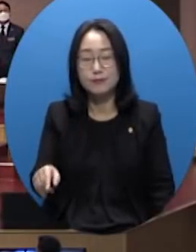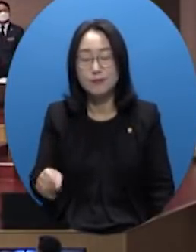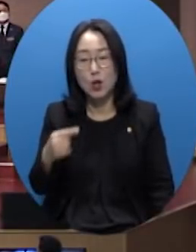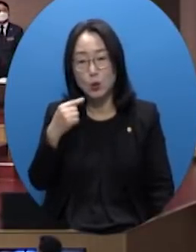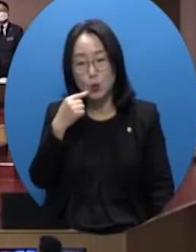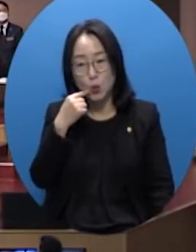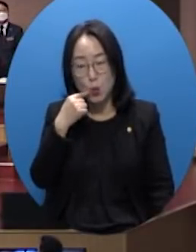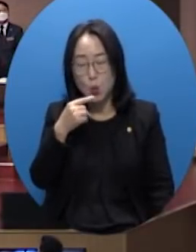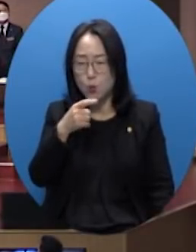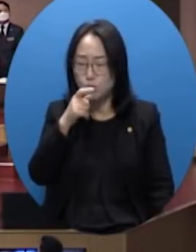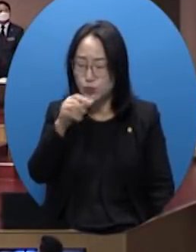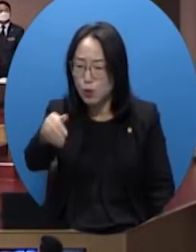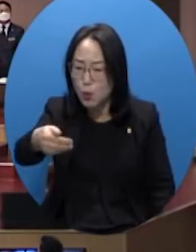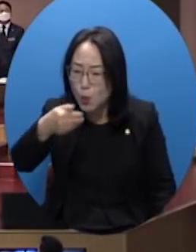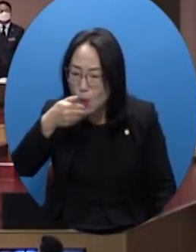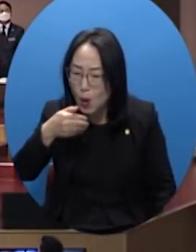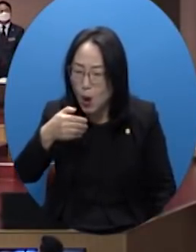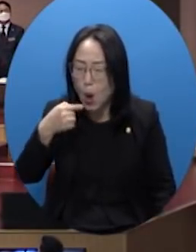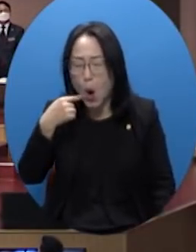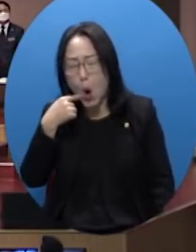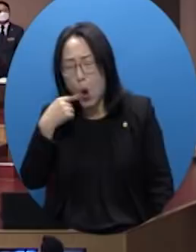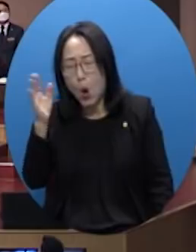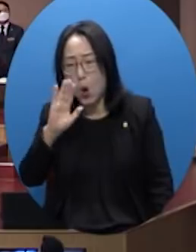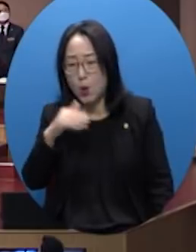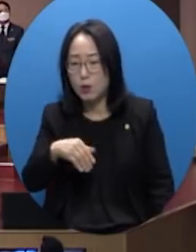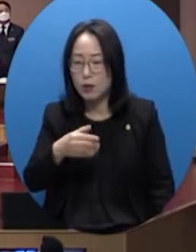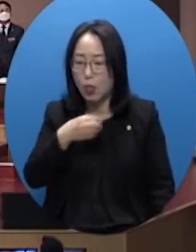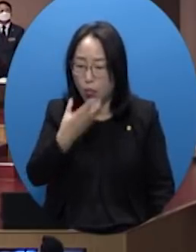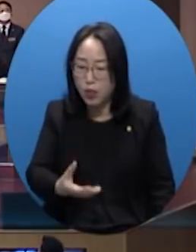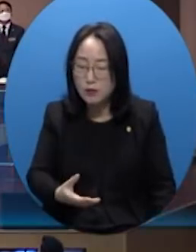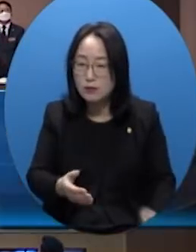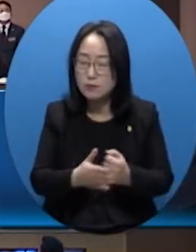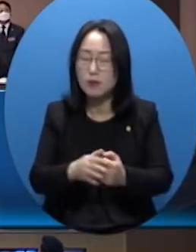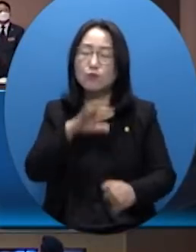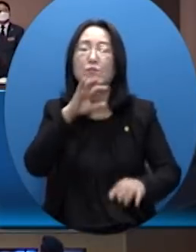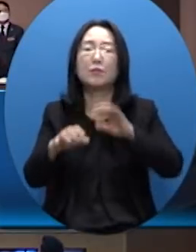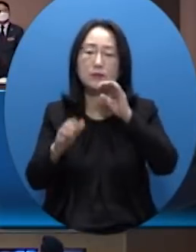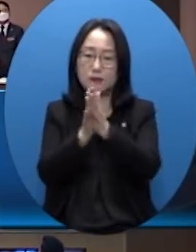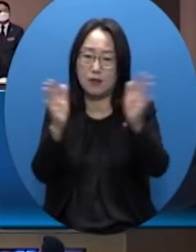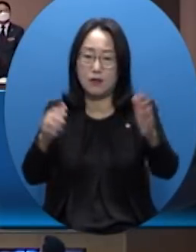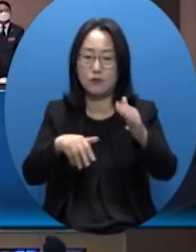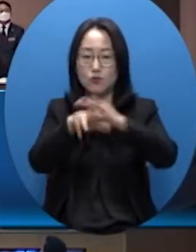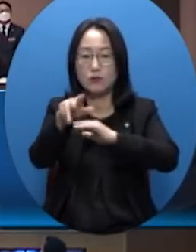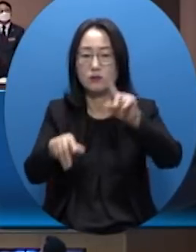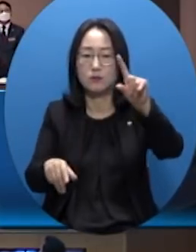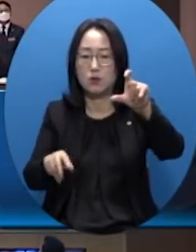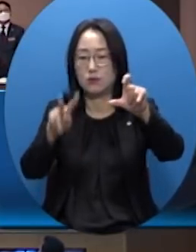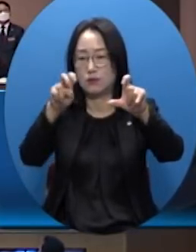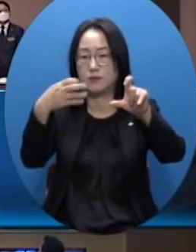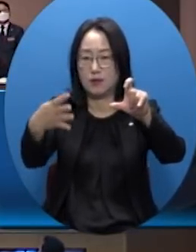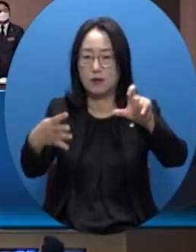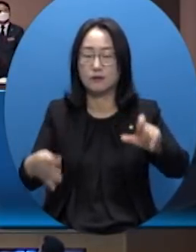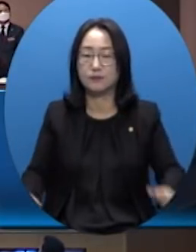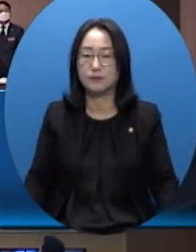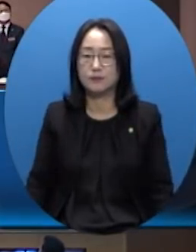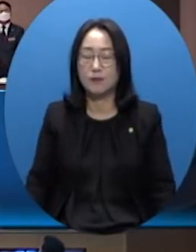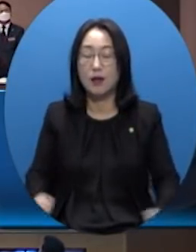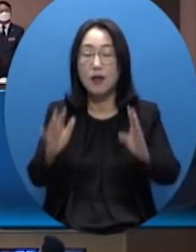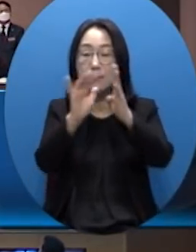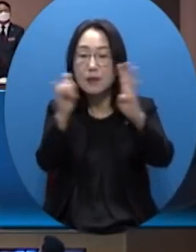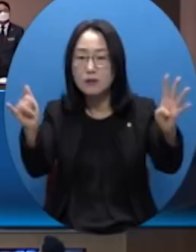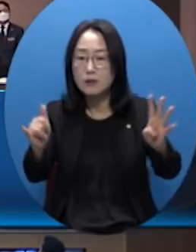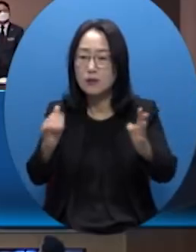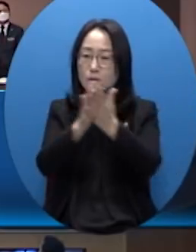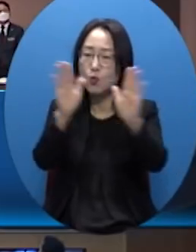독이 든 분이 너무 써서 뭐 수 없이 가 저들이 불편했습니다 출교 15장 24 드립니다 백성이